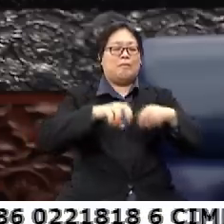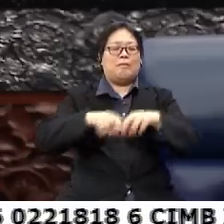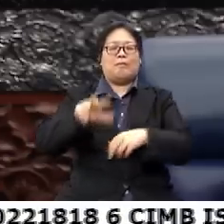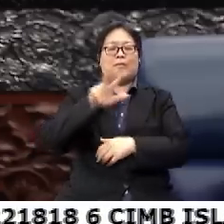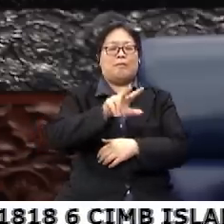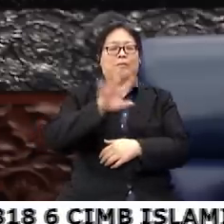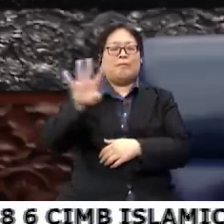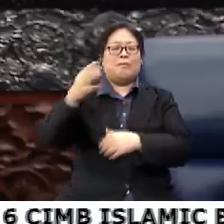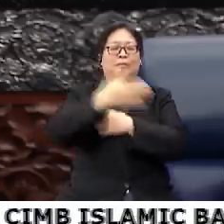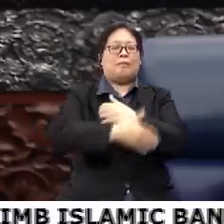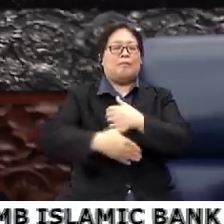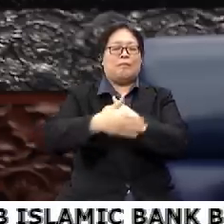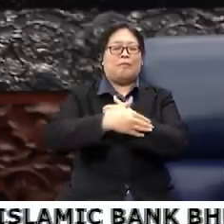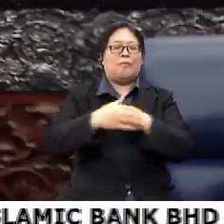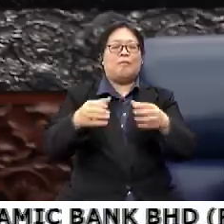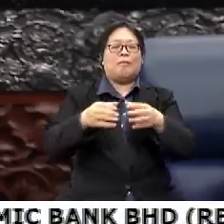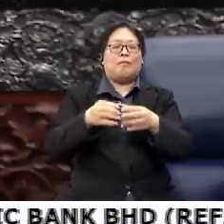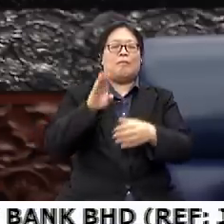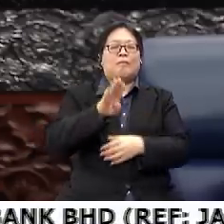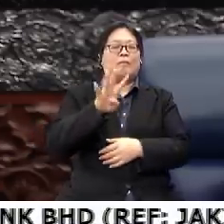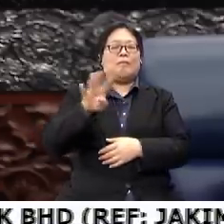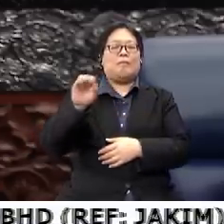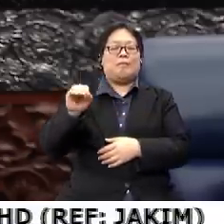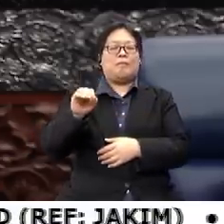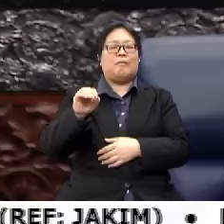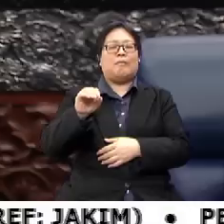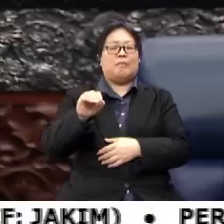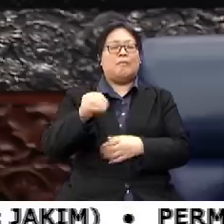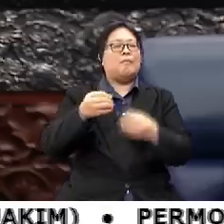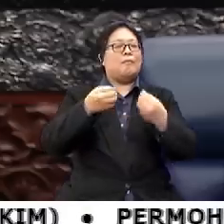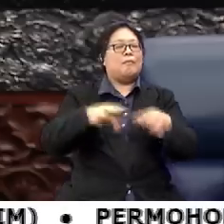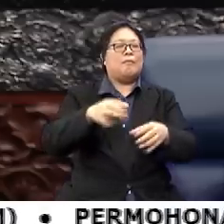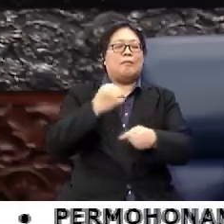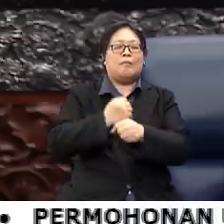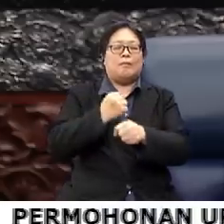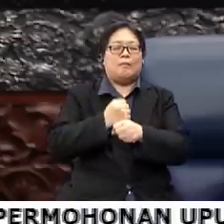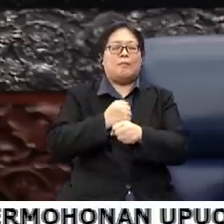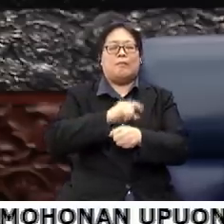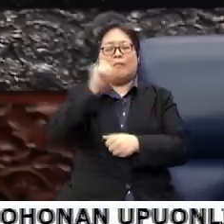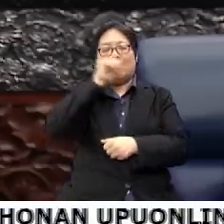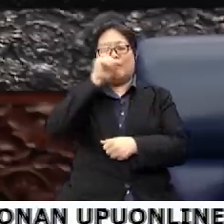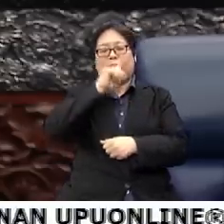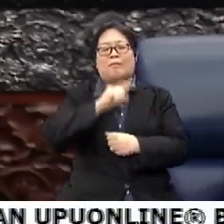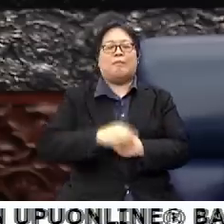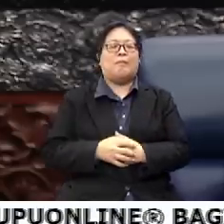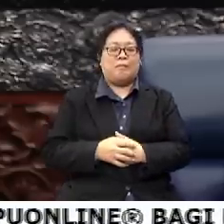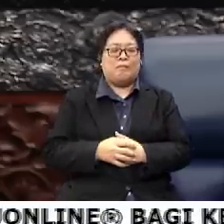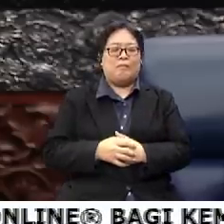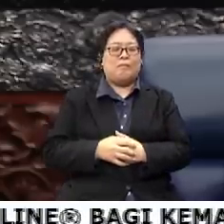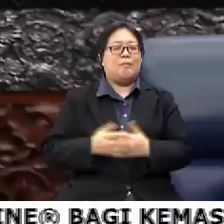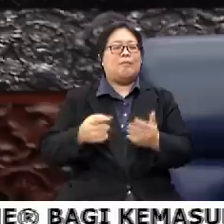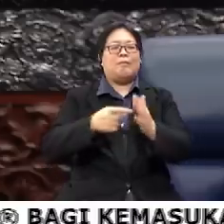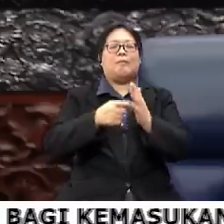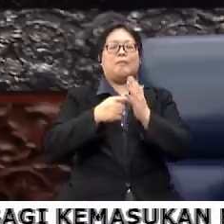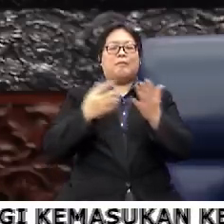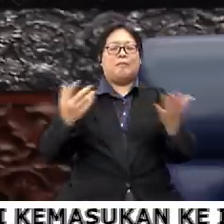buah negara mendapati kumpulan B40 menerima kesan kehilangan pendapatan yang paling ketara. Dan ini